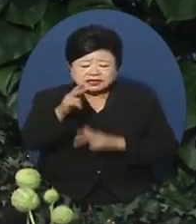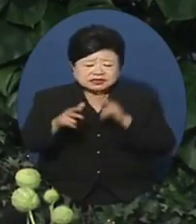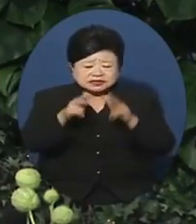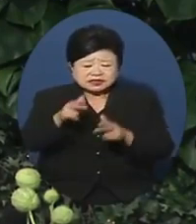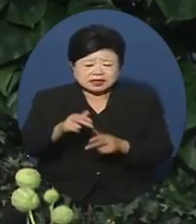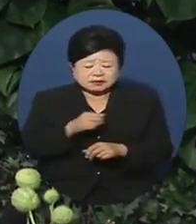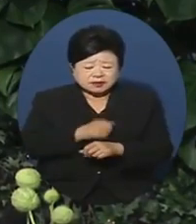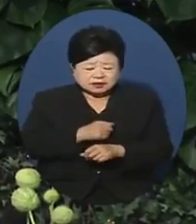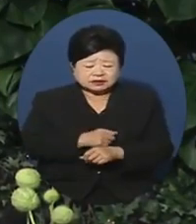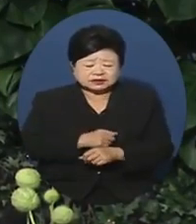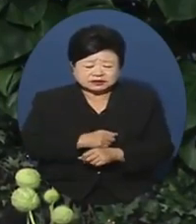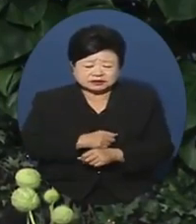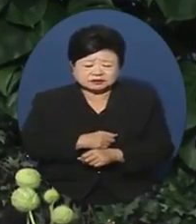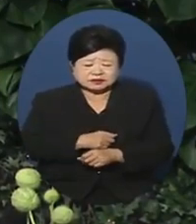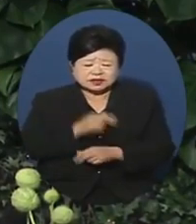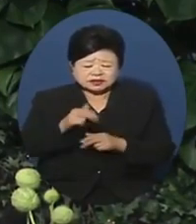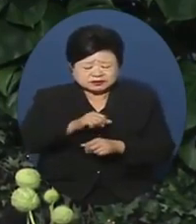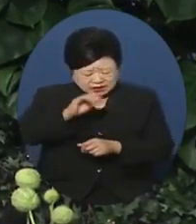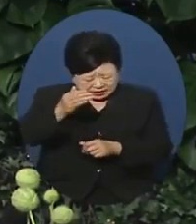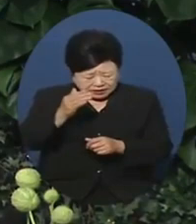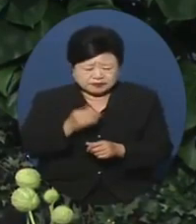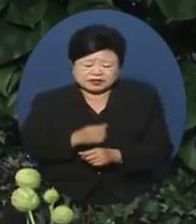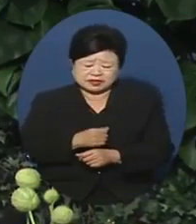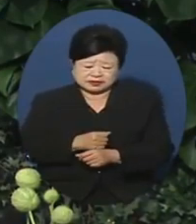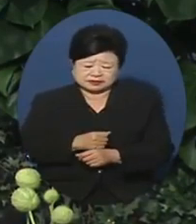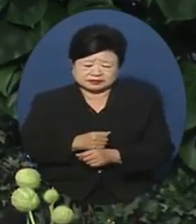사업을 하다가 못한 사람은 사업을 해야 되고,